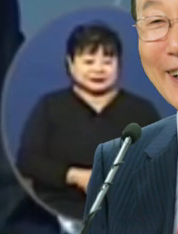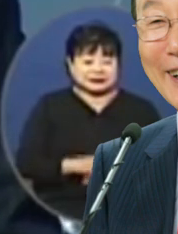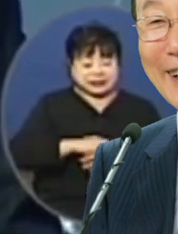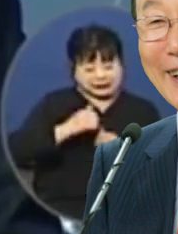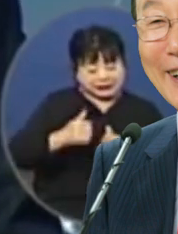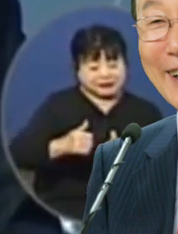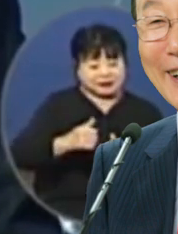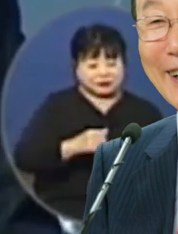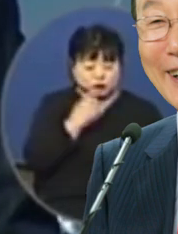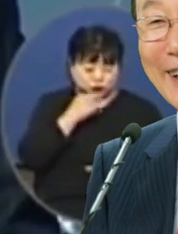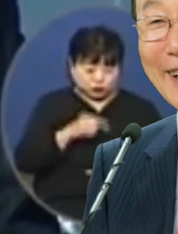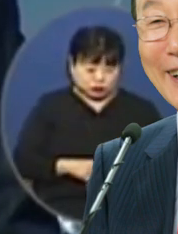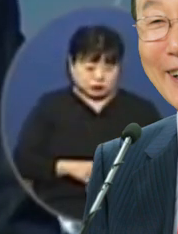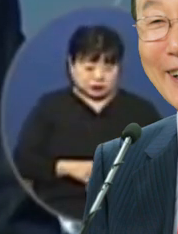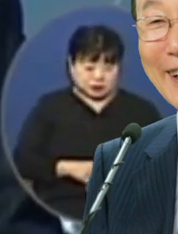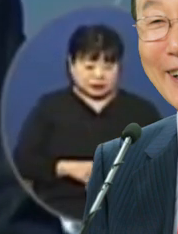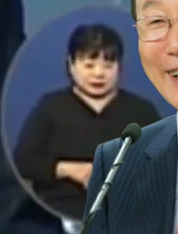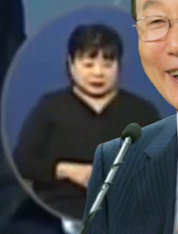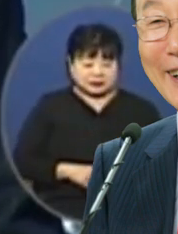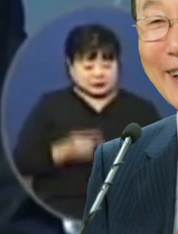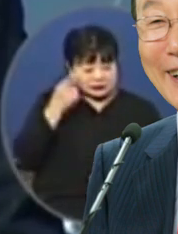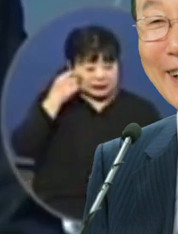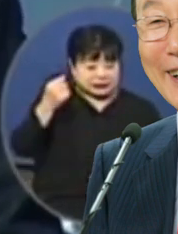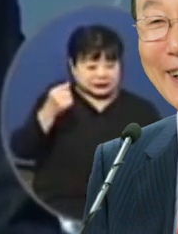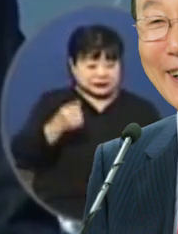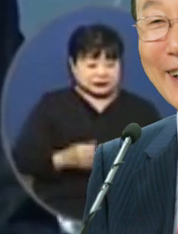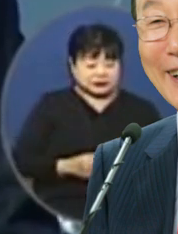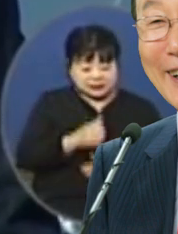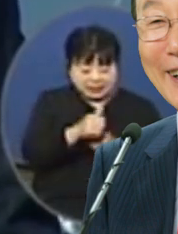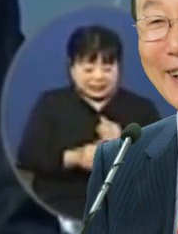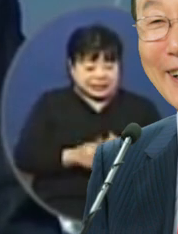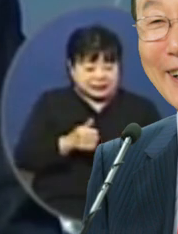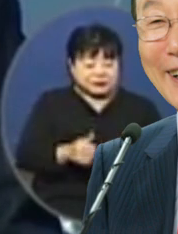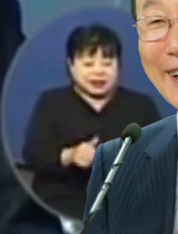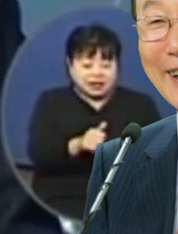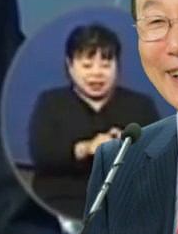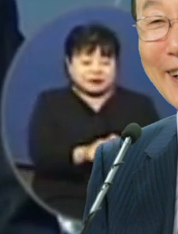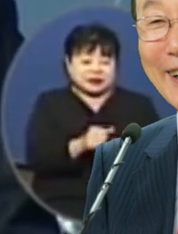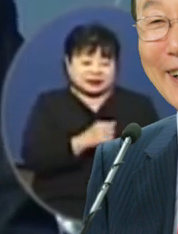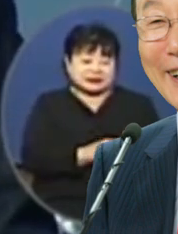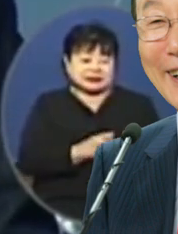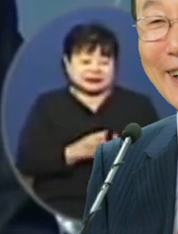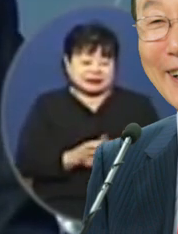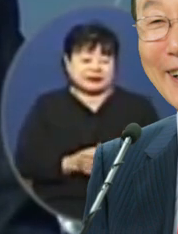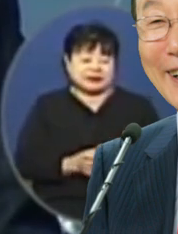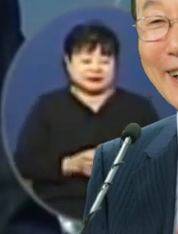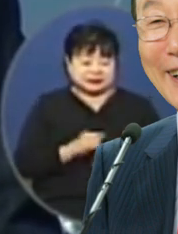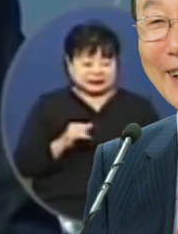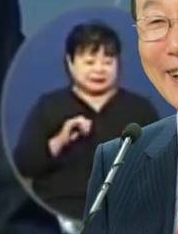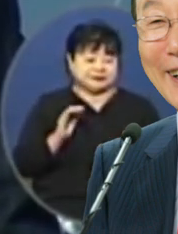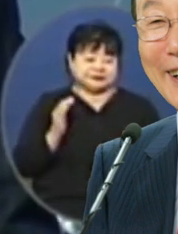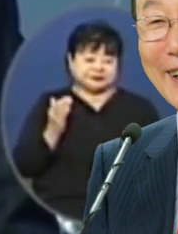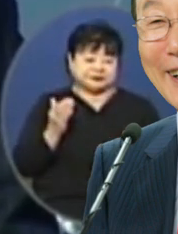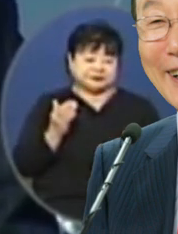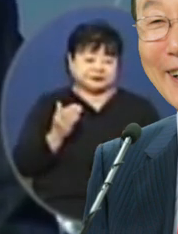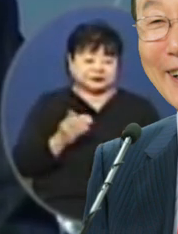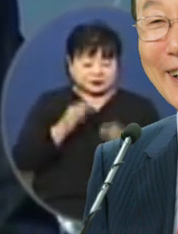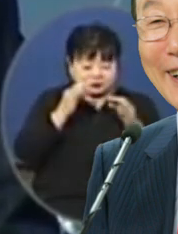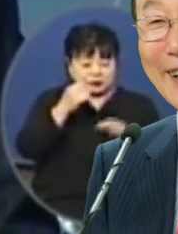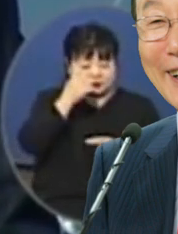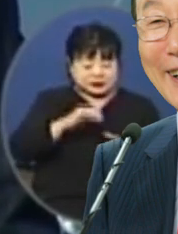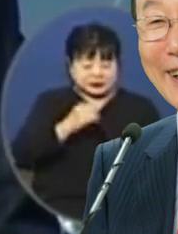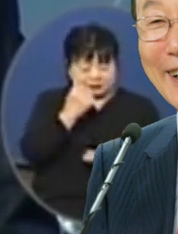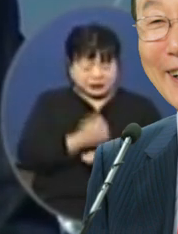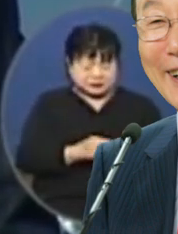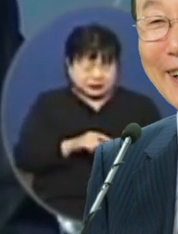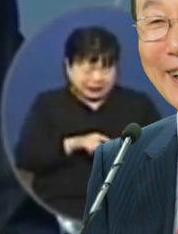대결을 하면 쉽게 여러분을 보는데 여러분은 하나님이 같이 계신 사람들인 것입니다. 볼지어다 세상 끝날까지